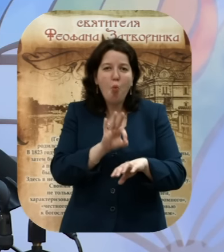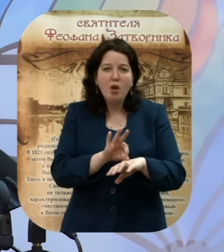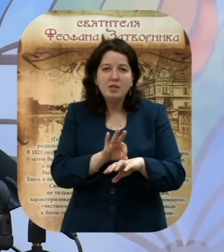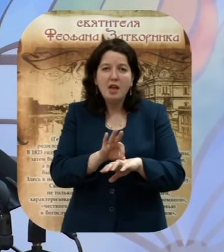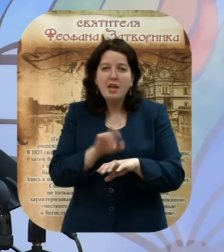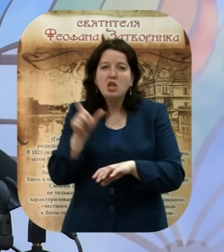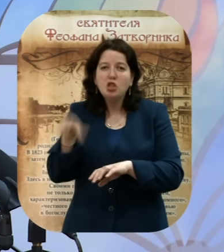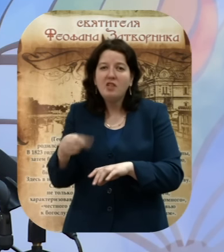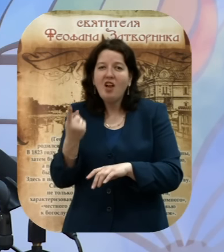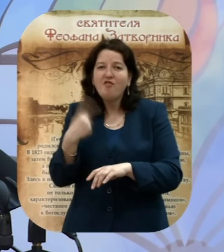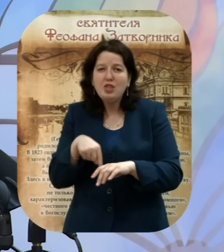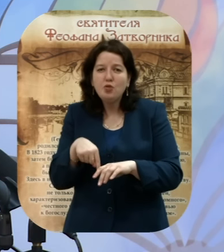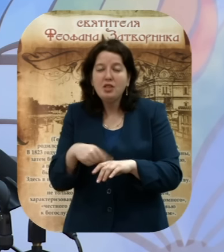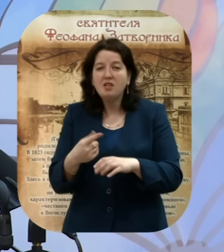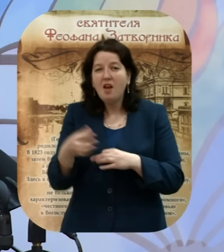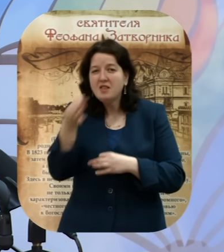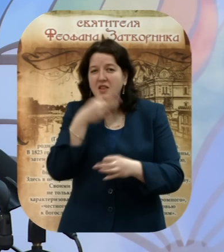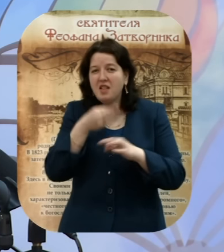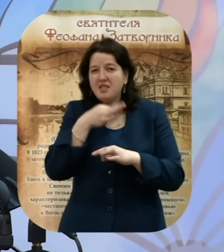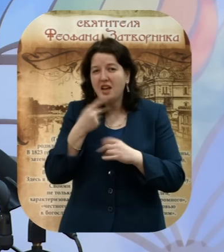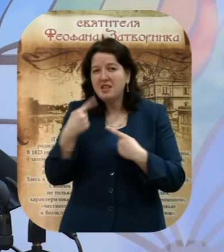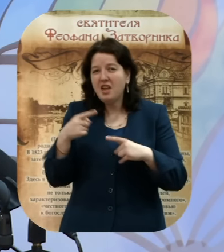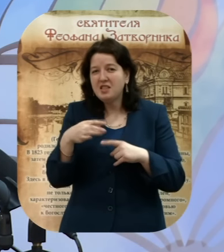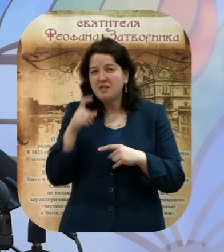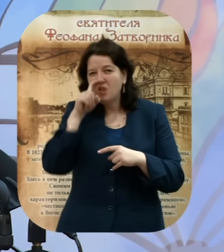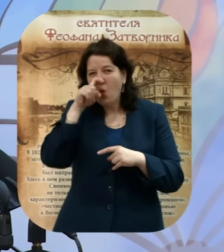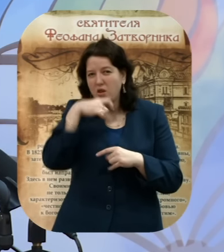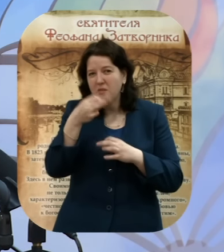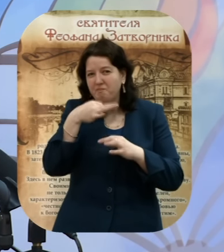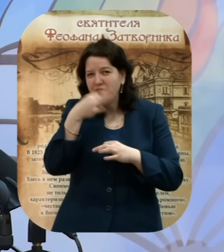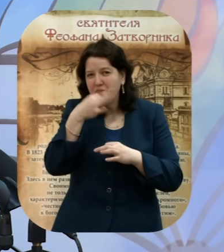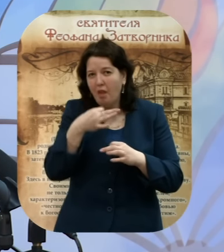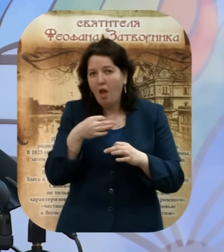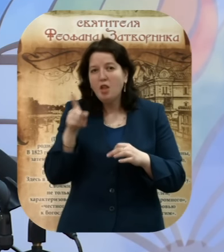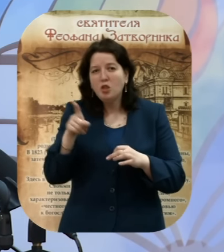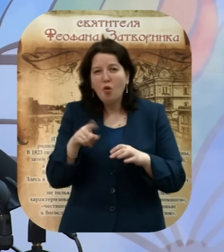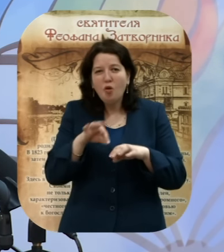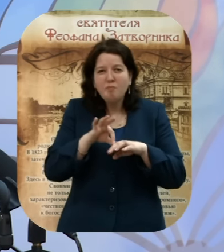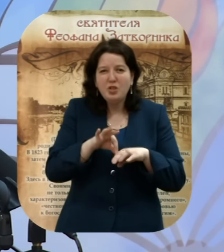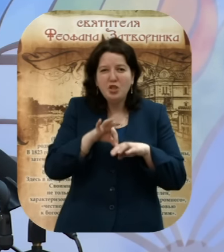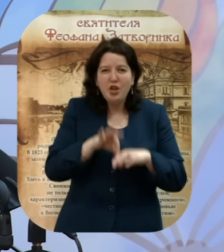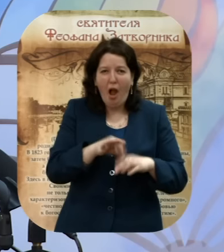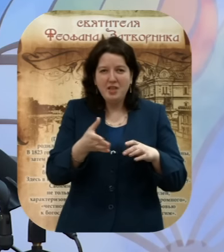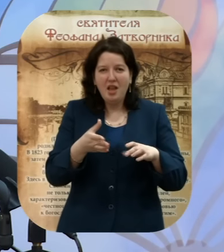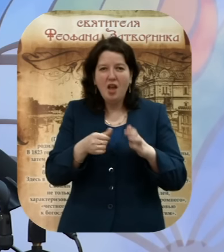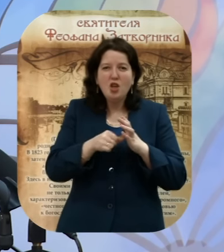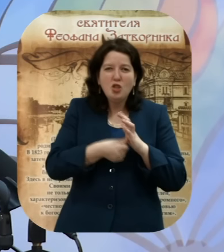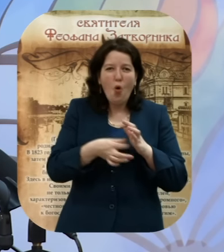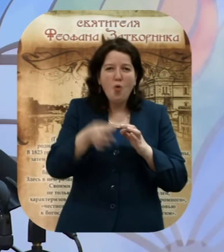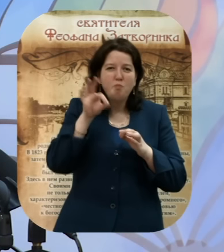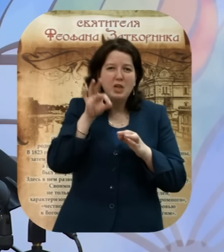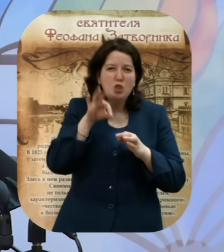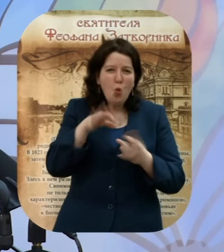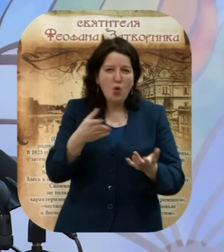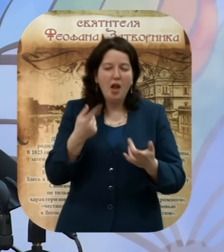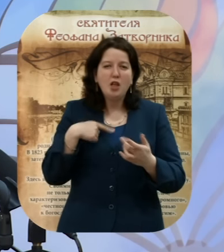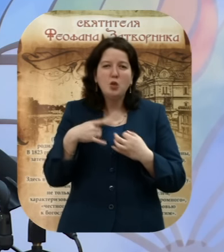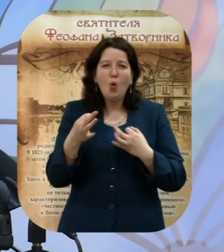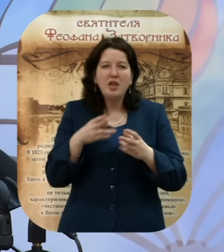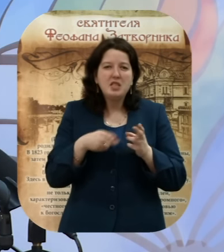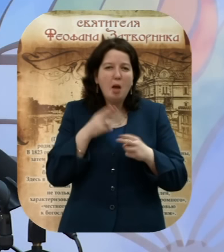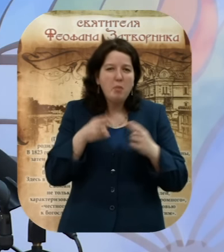глотать всякую дрянь. Приходится. То прижигание, то микстуры, то там чуть ли